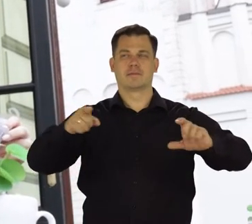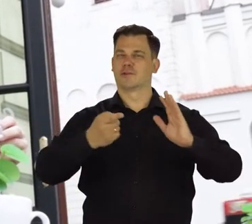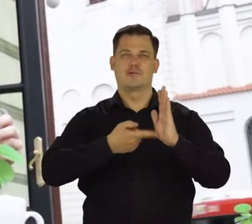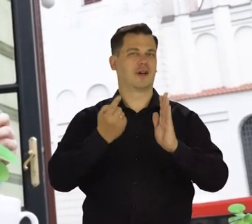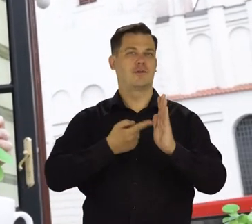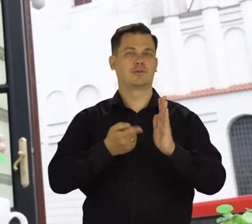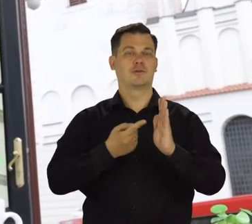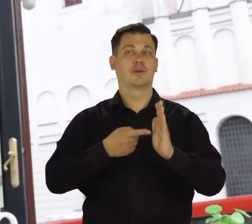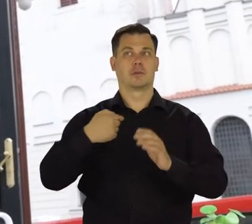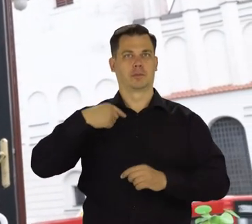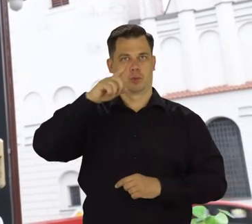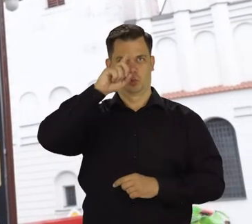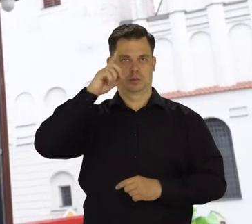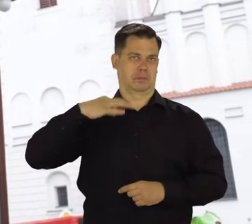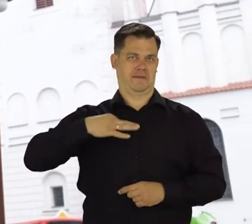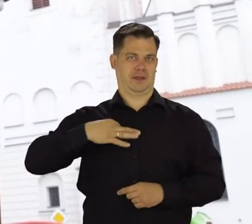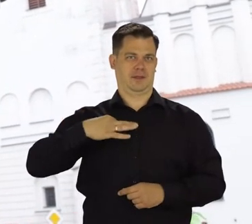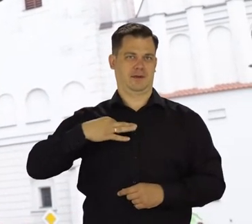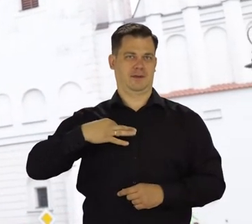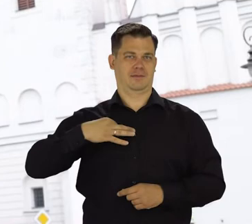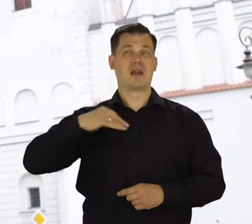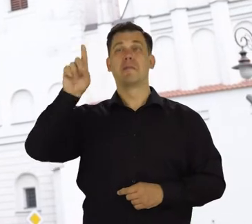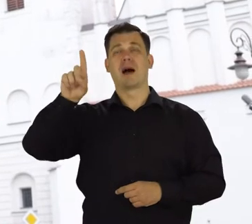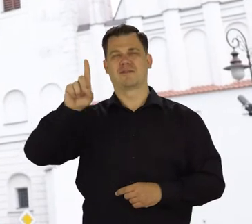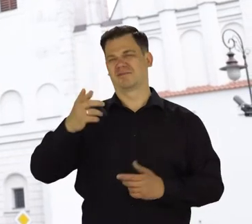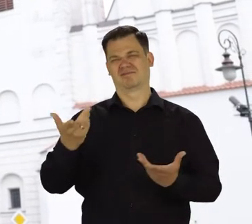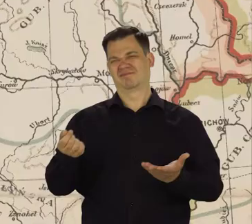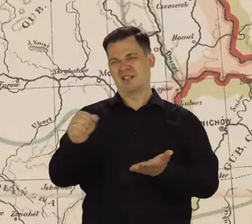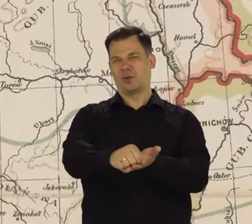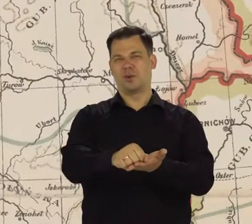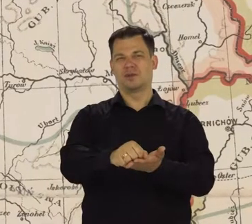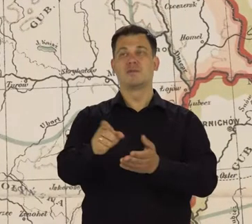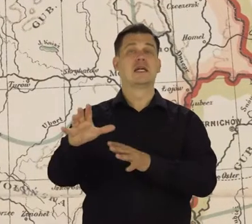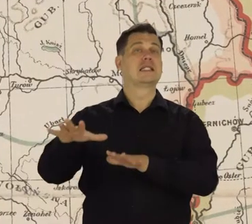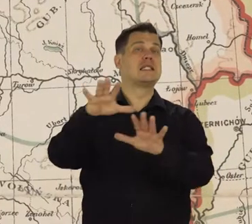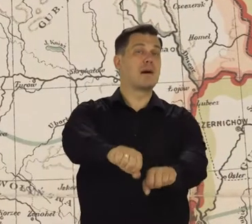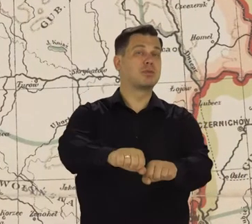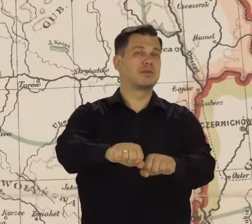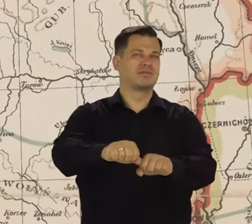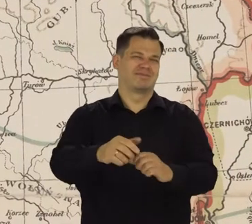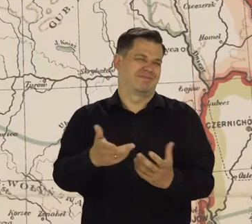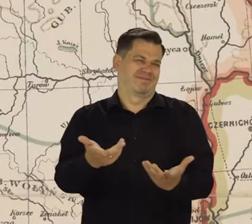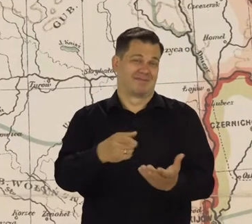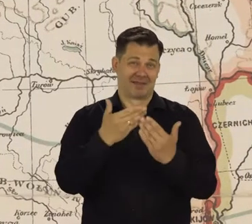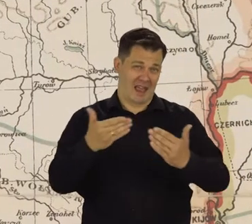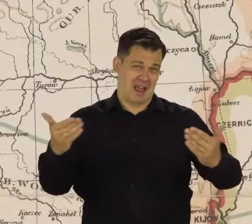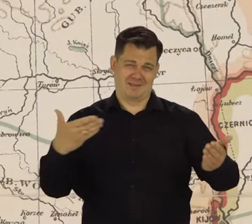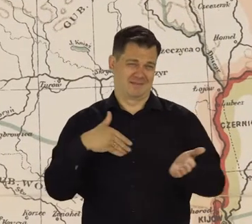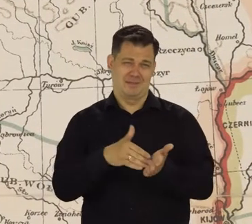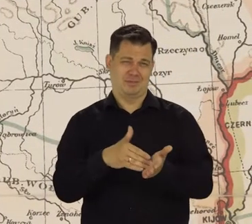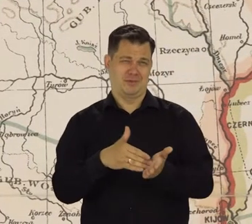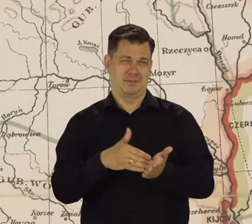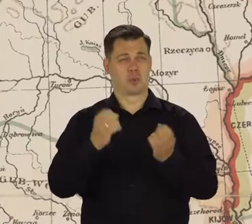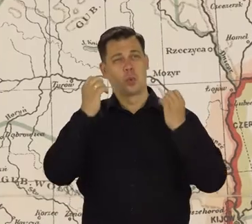polskich najczęściej powstawały właśnie z inicjatywy prywatnej. Nie były to instytucje państwowe. Władze zaborcze też niespecjalnie dbały o to,